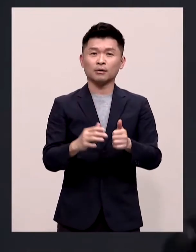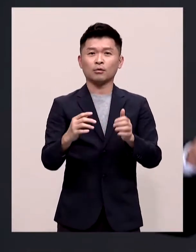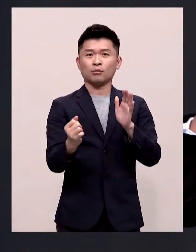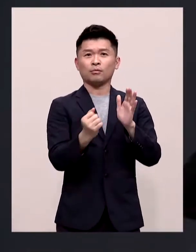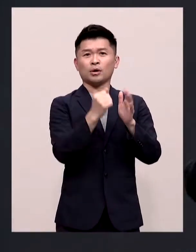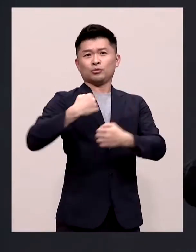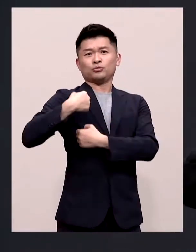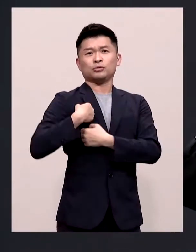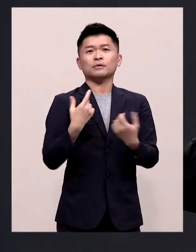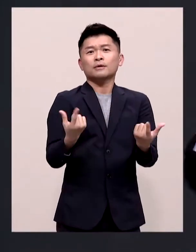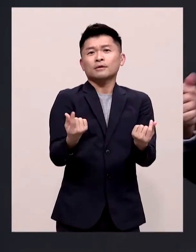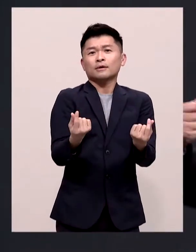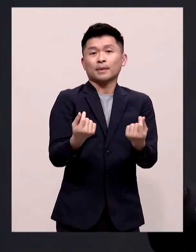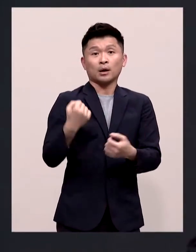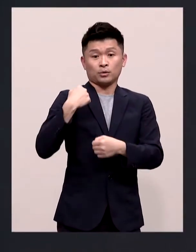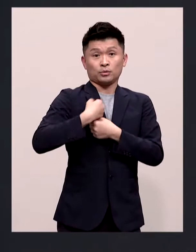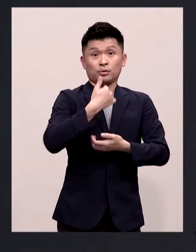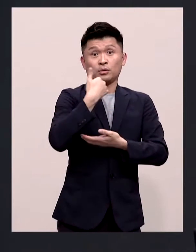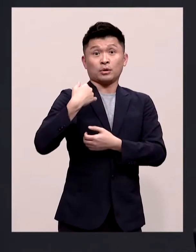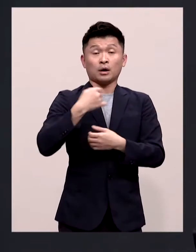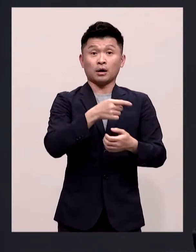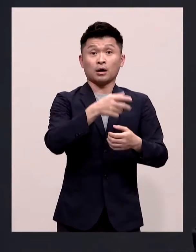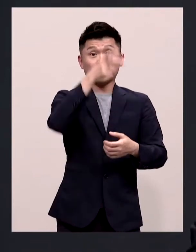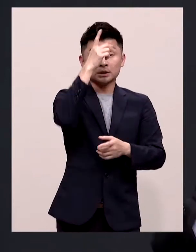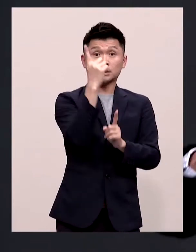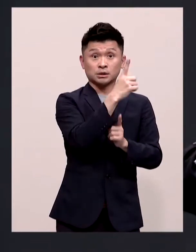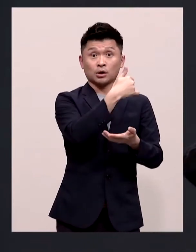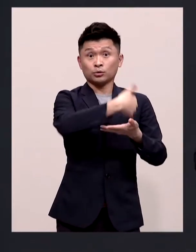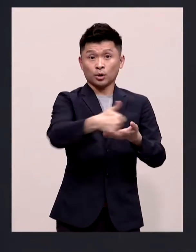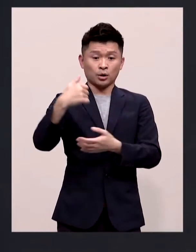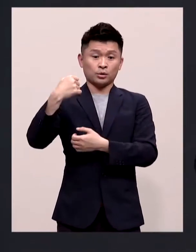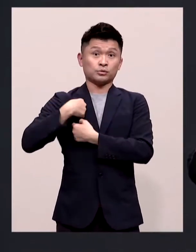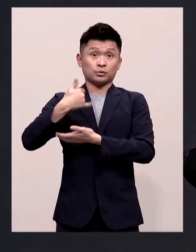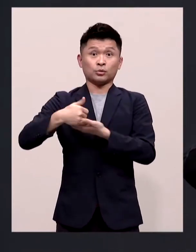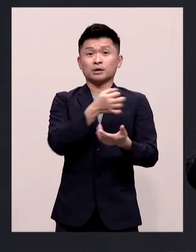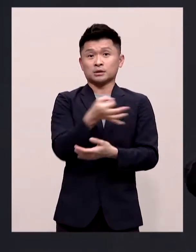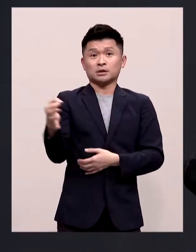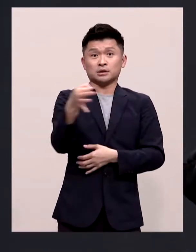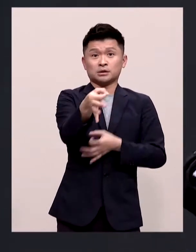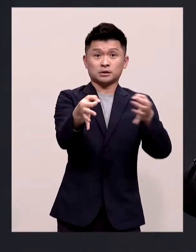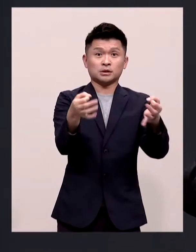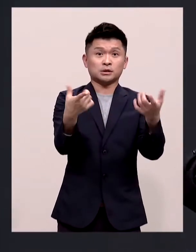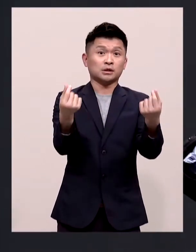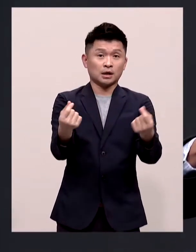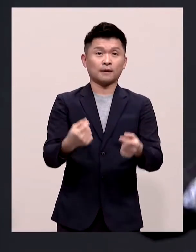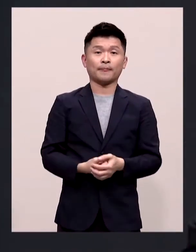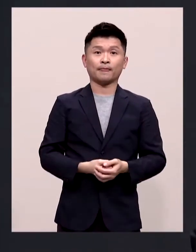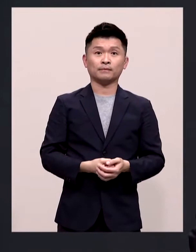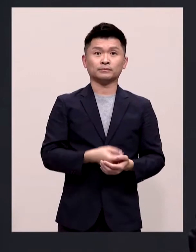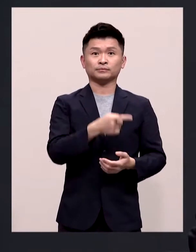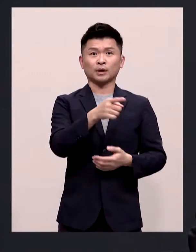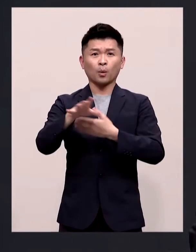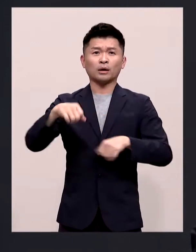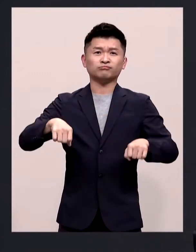人退休 領軍人的退休奉這一個分局長 退休後他領的錢比一個外